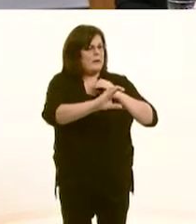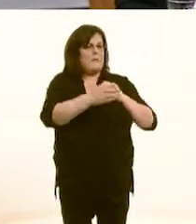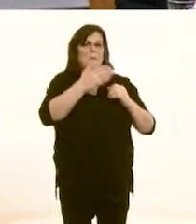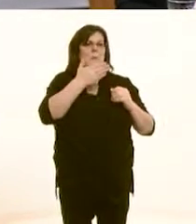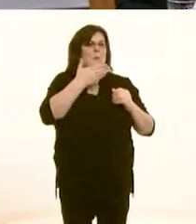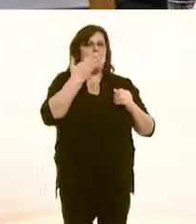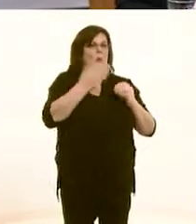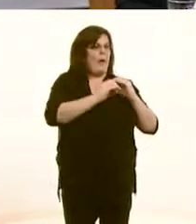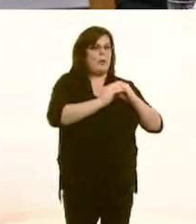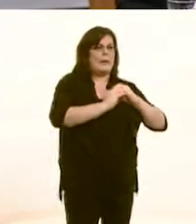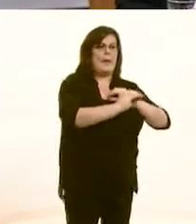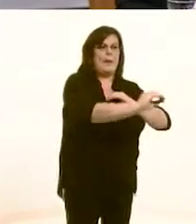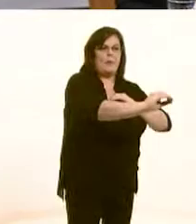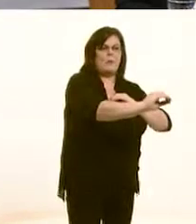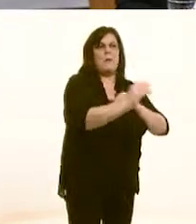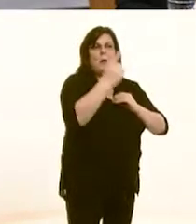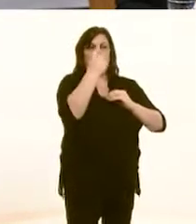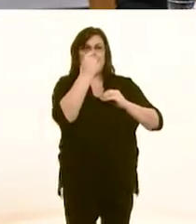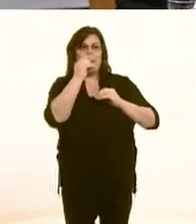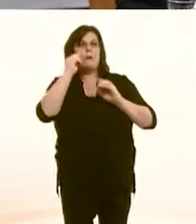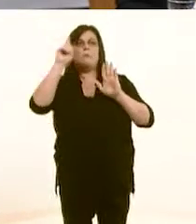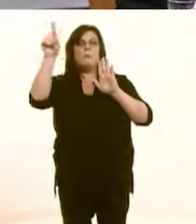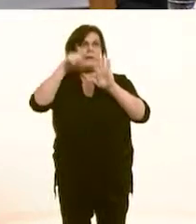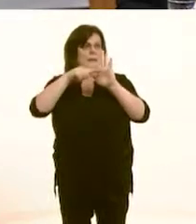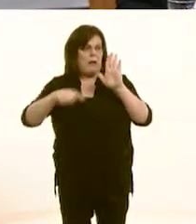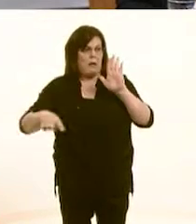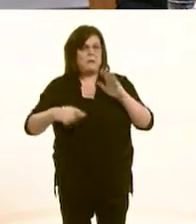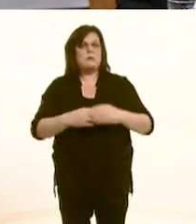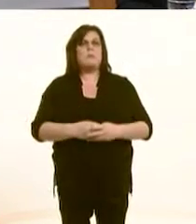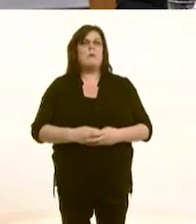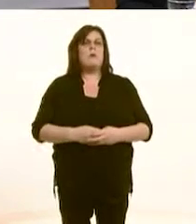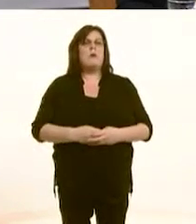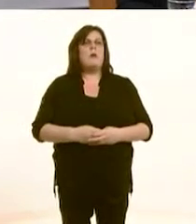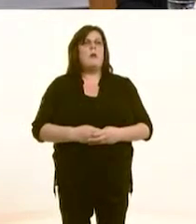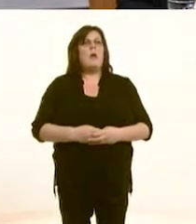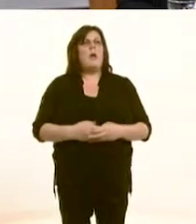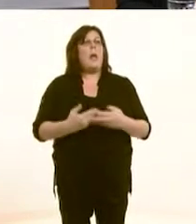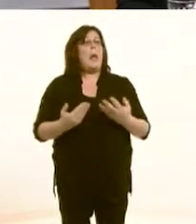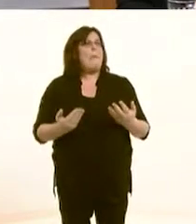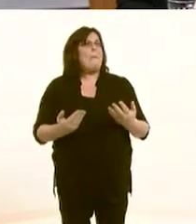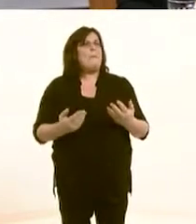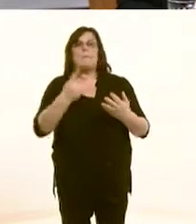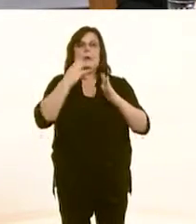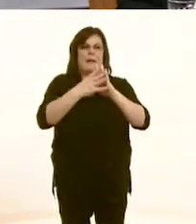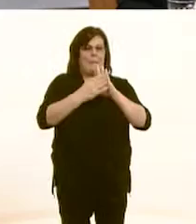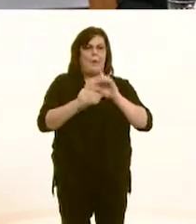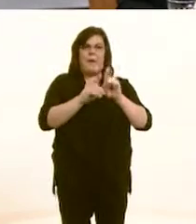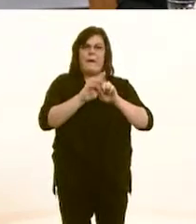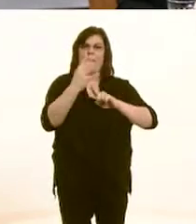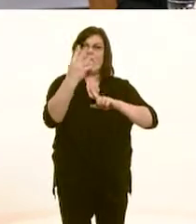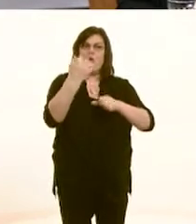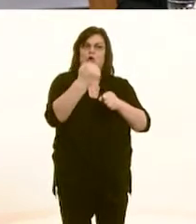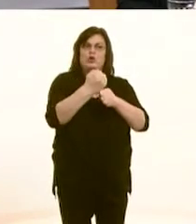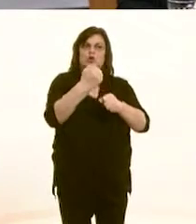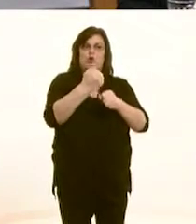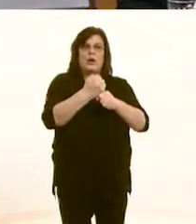lloeren. Falle defnyddio os mae, er enghraifft, 4G ar gael yn yr ardal ffyrdd o sicrhau bod band eang